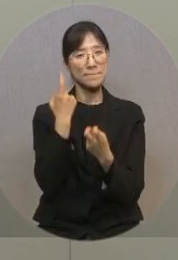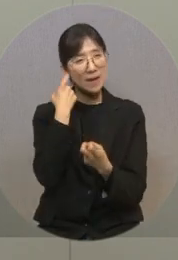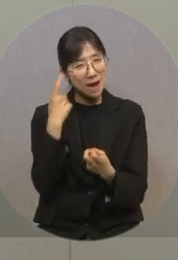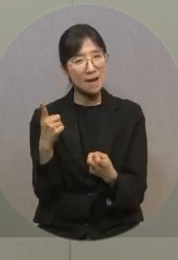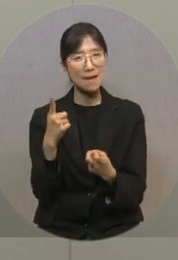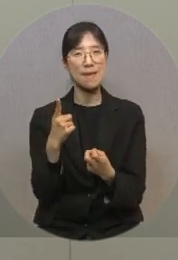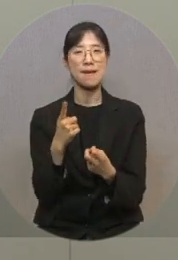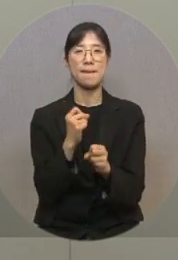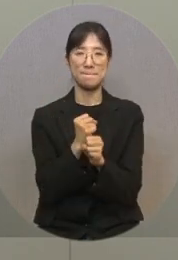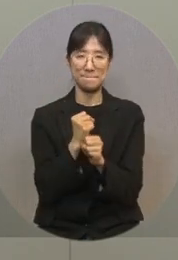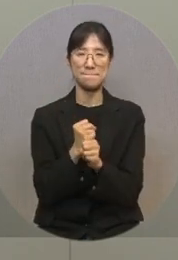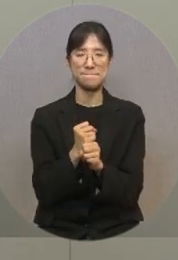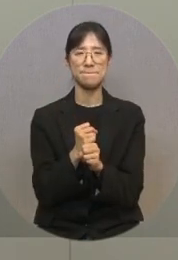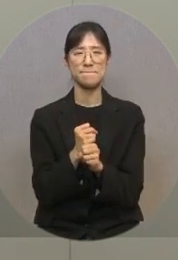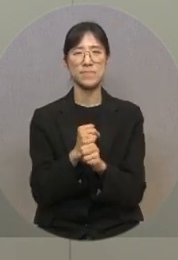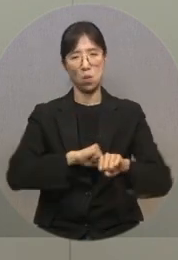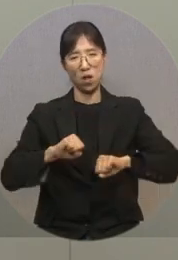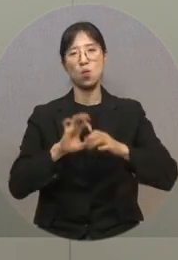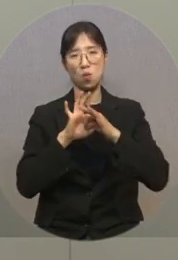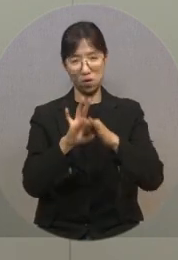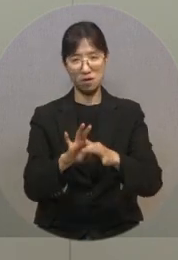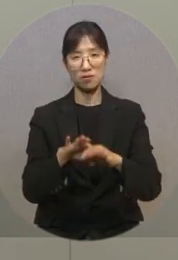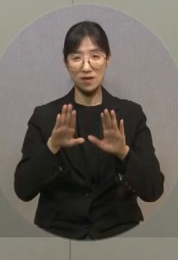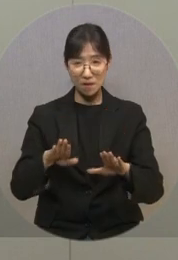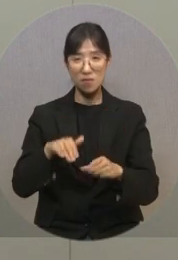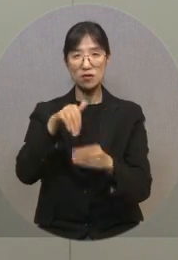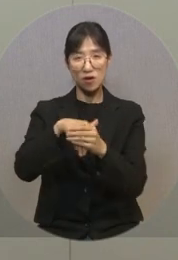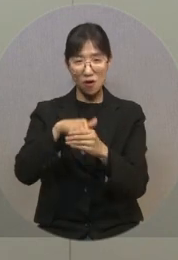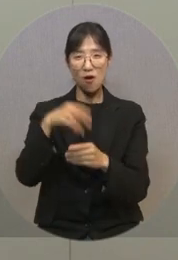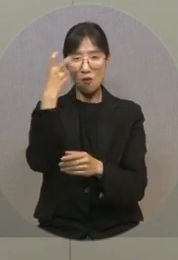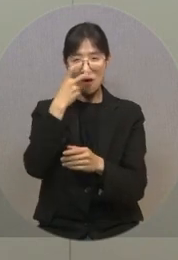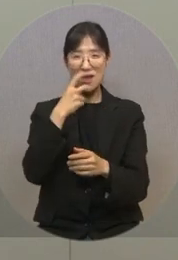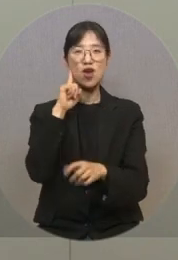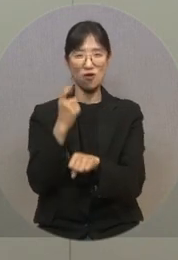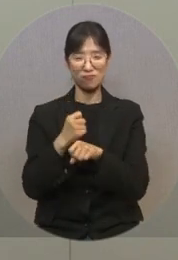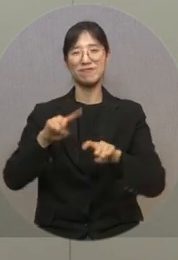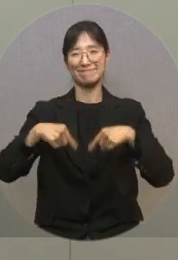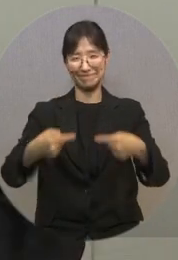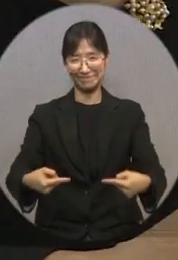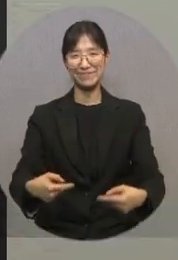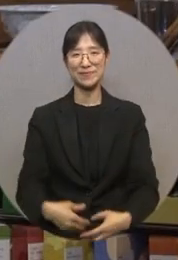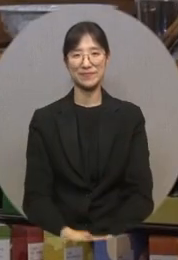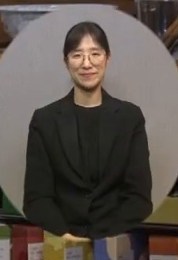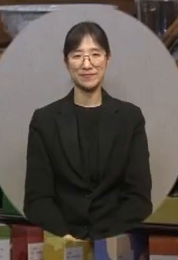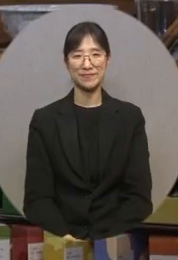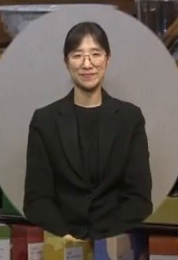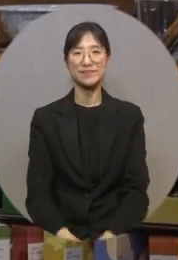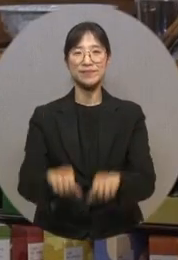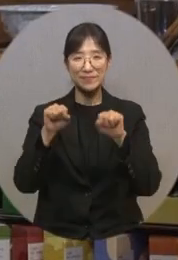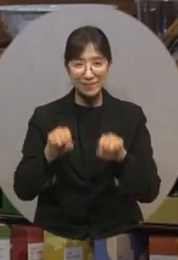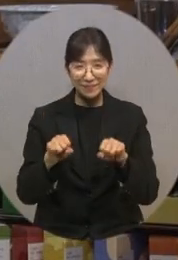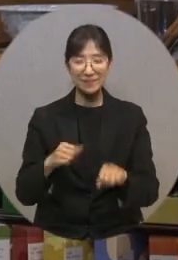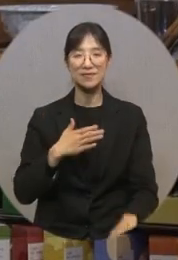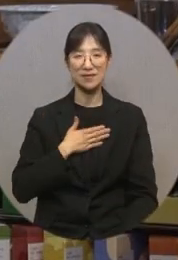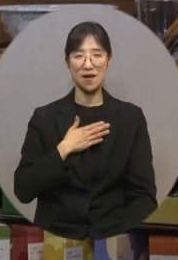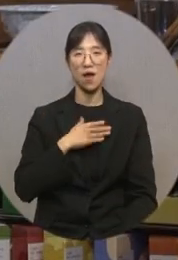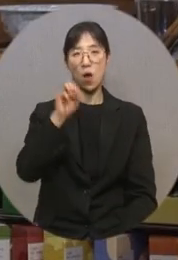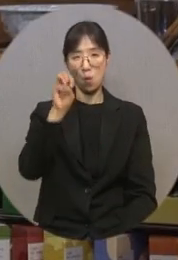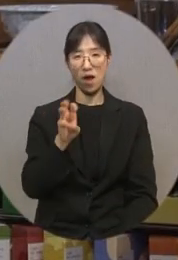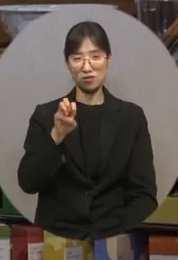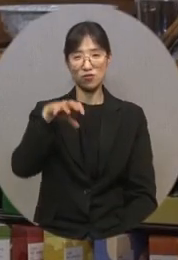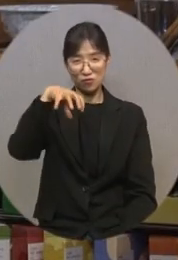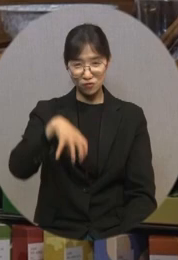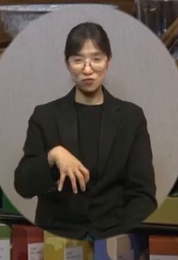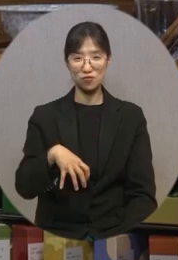하는 작업들이 계속 했었기 때문에 이번에 이 성관이 연구에도 참여를 하게 됐습니다. 네, 안녕하세요. 저는